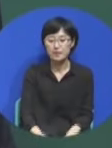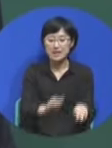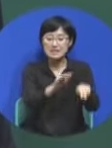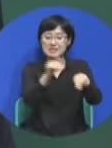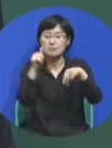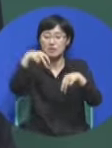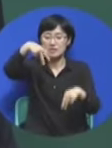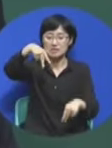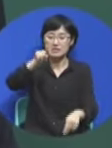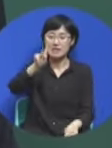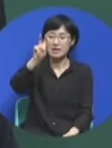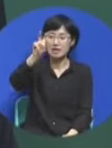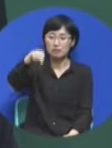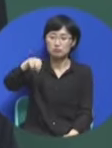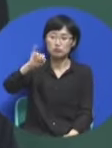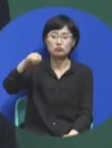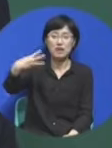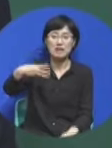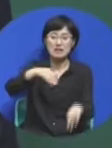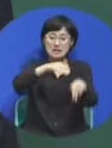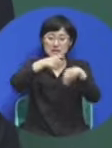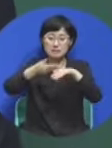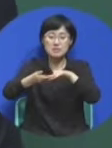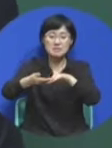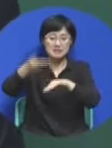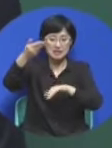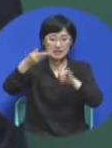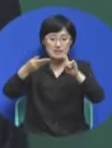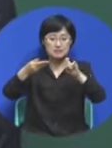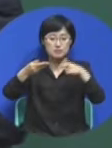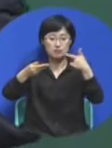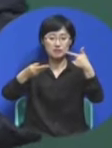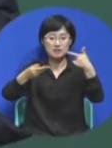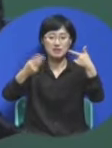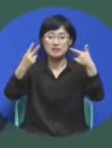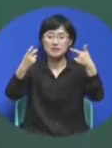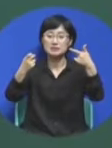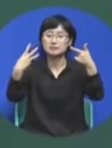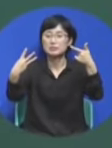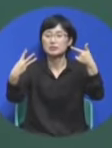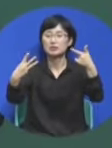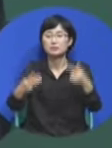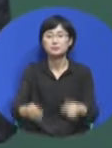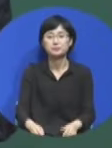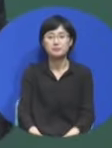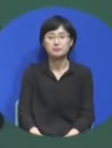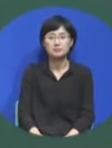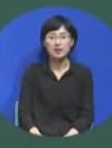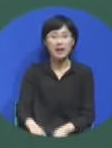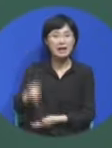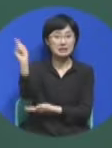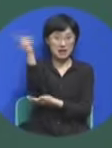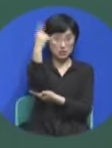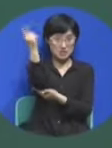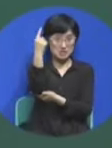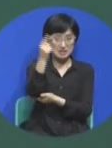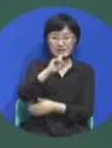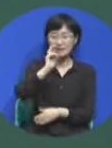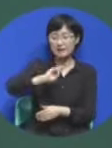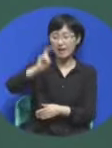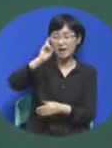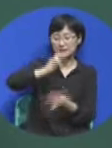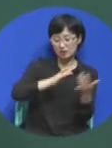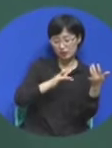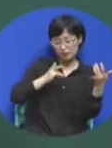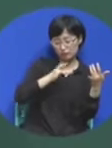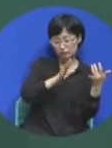자, 사무엘상 16장 23절. 사무엘상 16장 23절. 다윗이 찬양할 때 사울